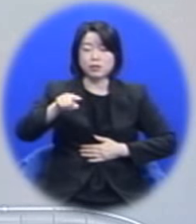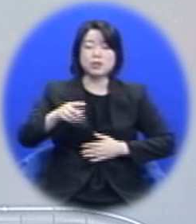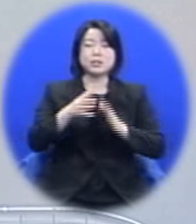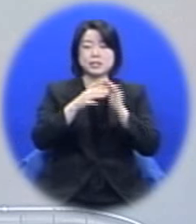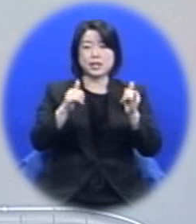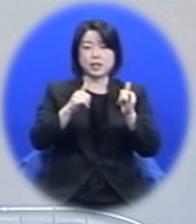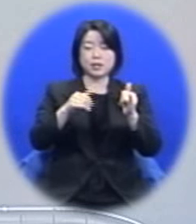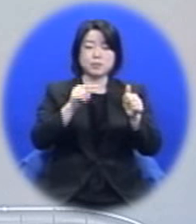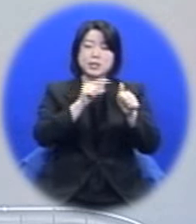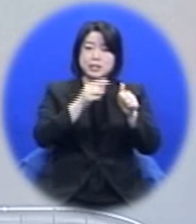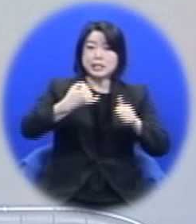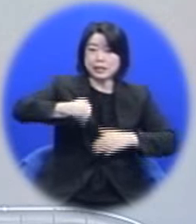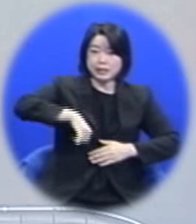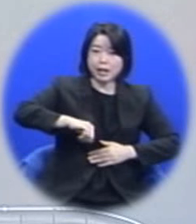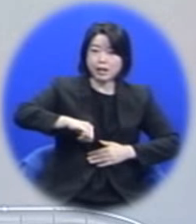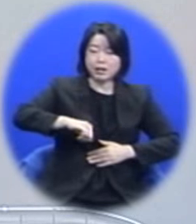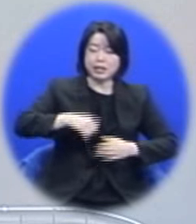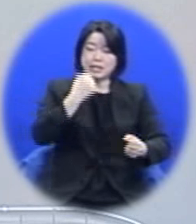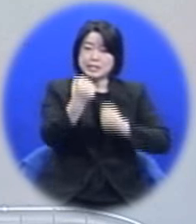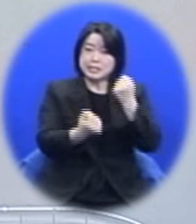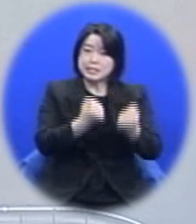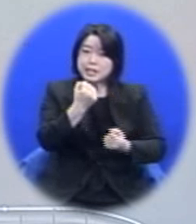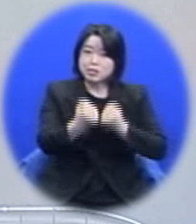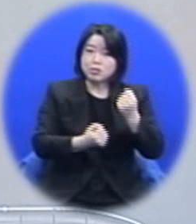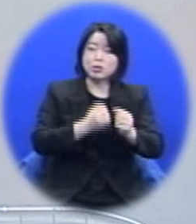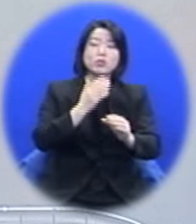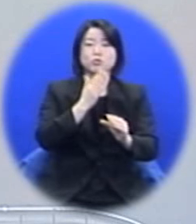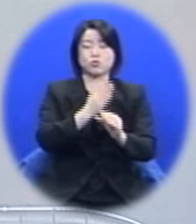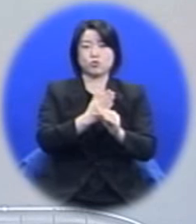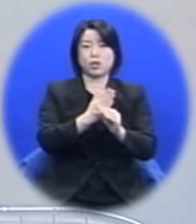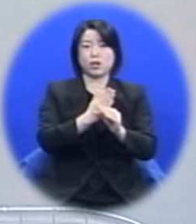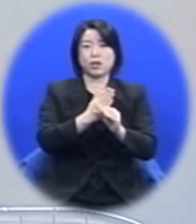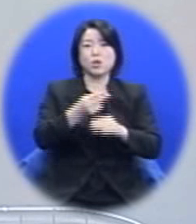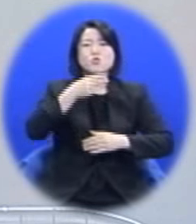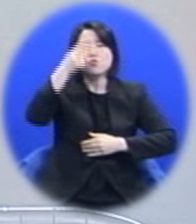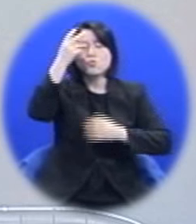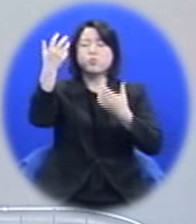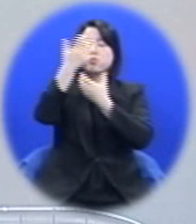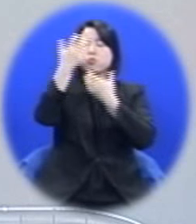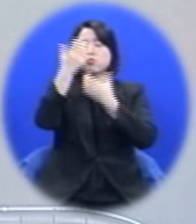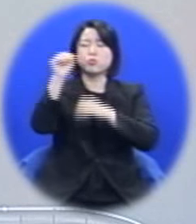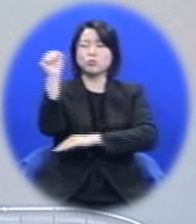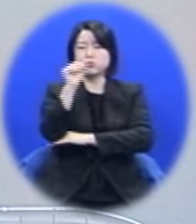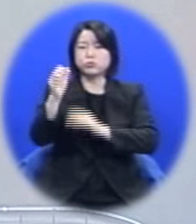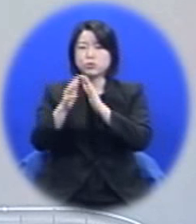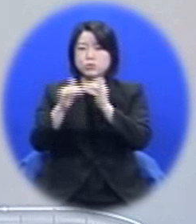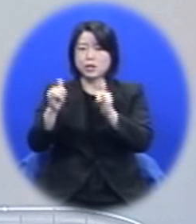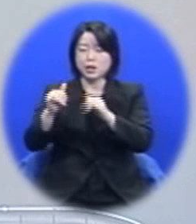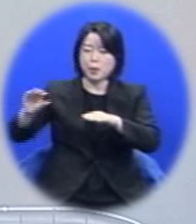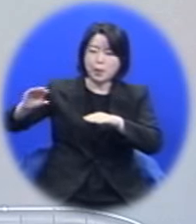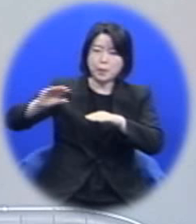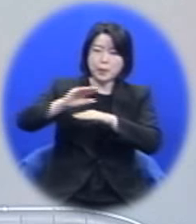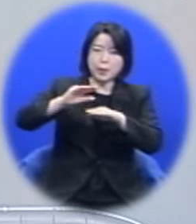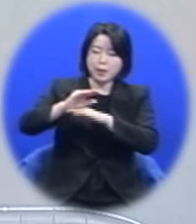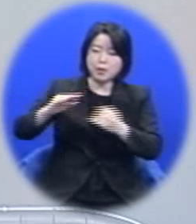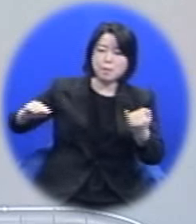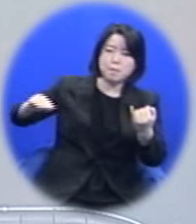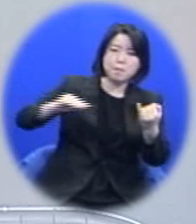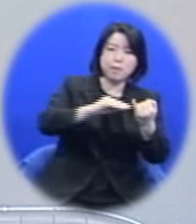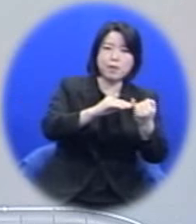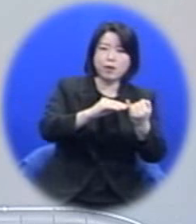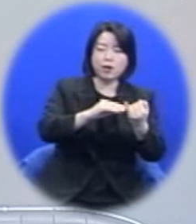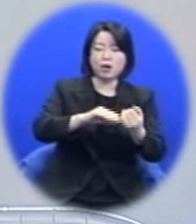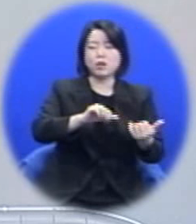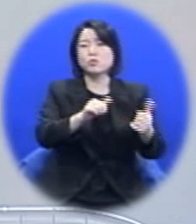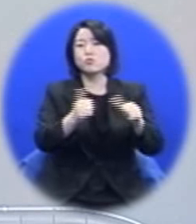딸이 운전을 하다가 자전거를 타고 가다가 음주 운전자의 차에 받쳐서 세상을